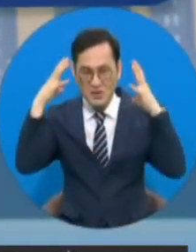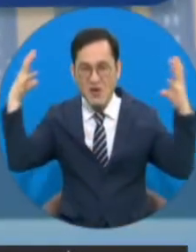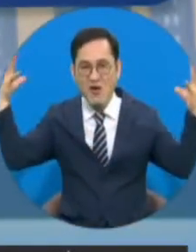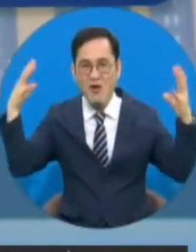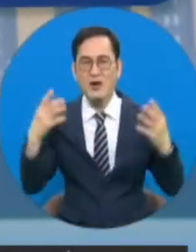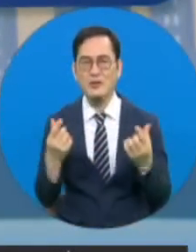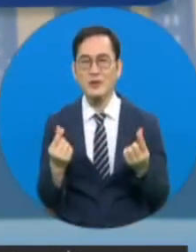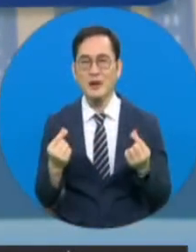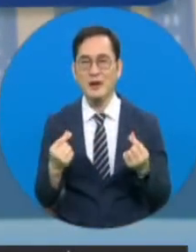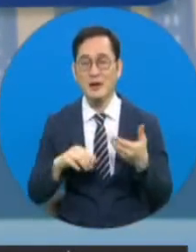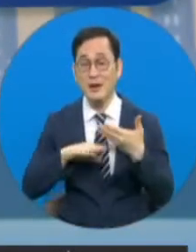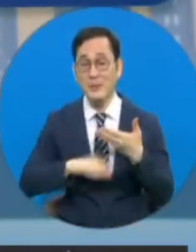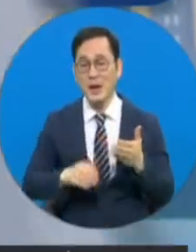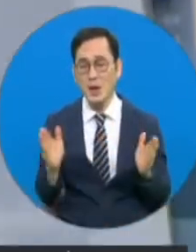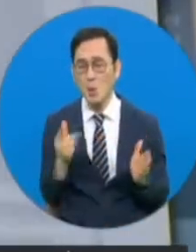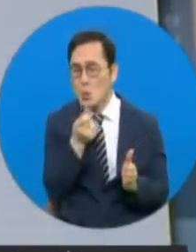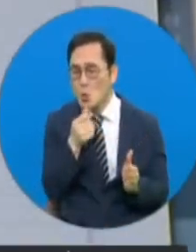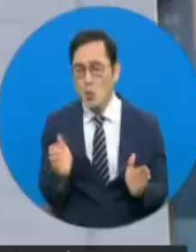동아일보입니다